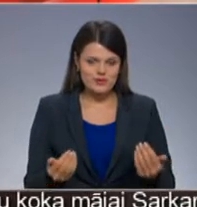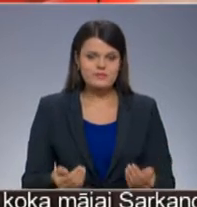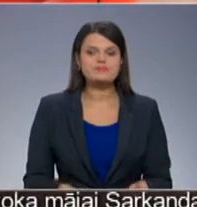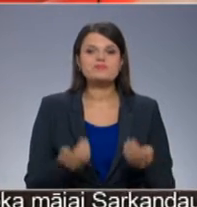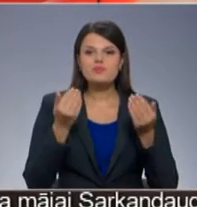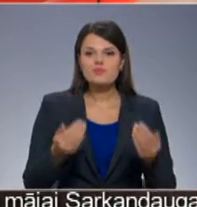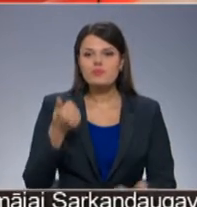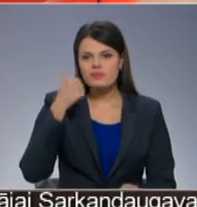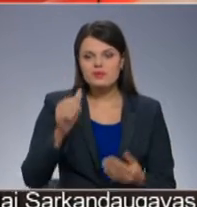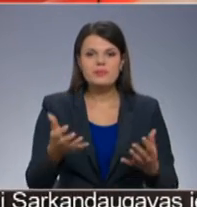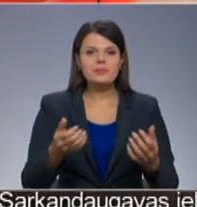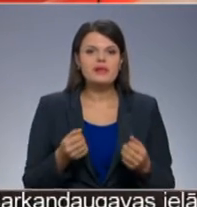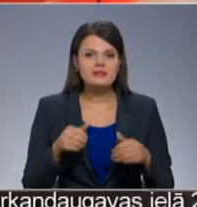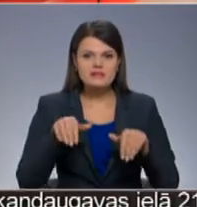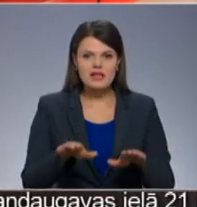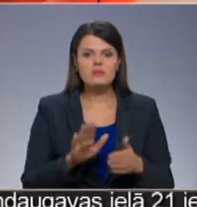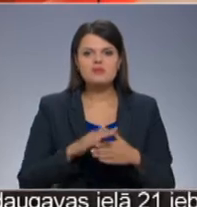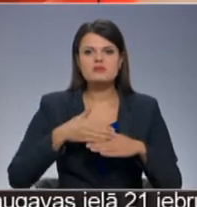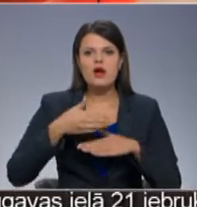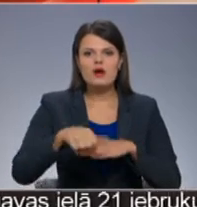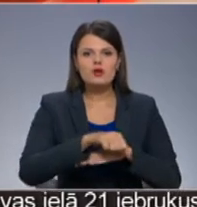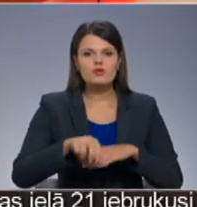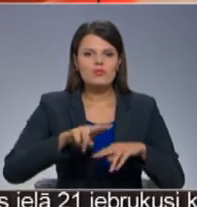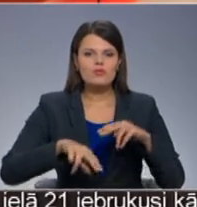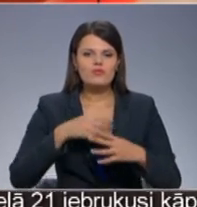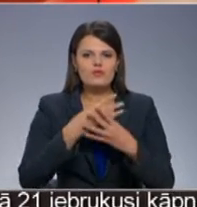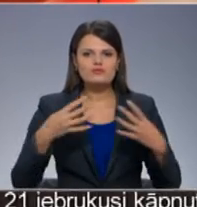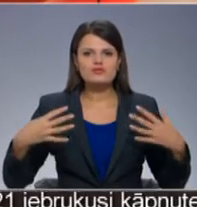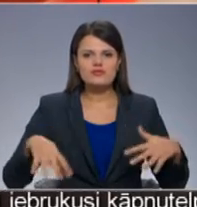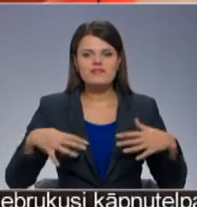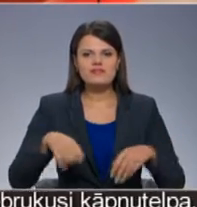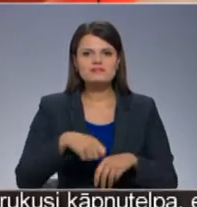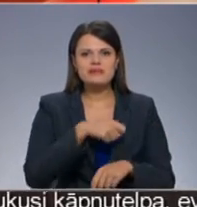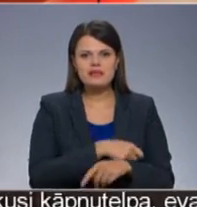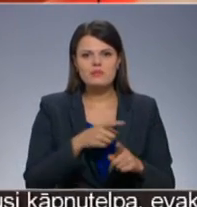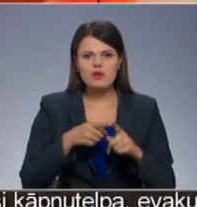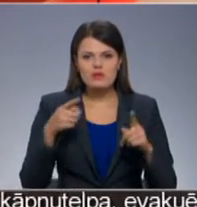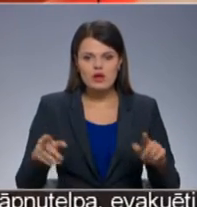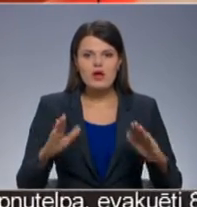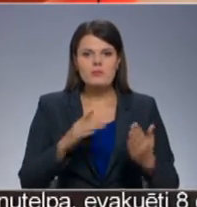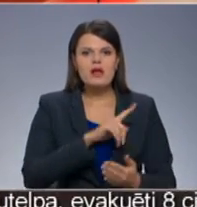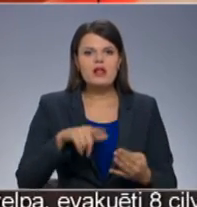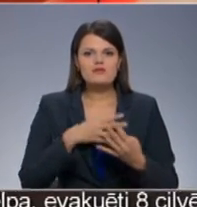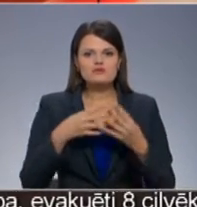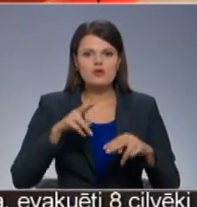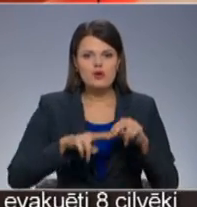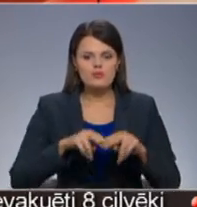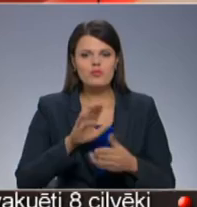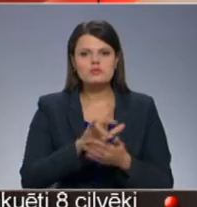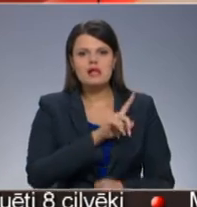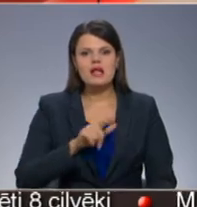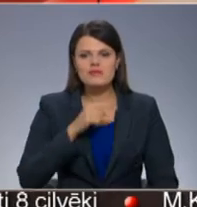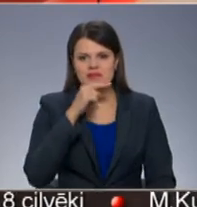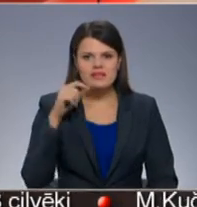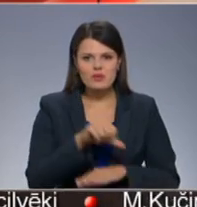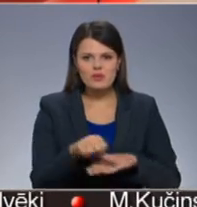Šodien Igaunijā pieņemts lēmums uz ārējās robežas būvēt žogu 90 km garumā. Tikmēr Latvijā žoga būvniecība uz